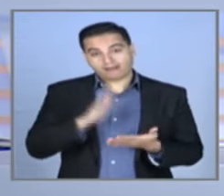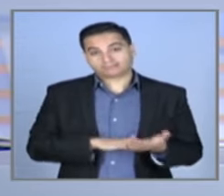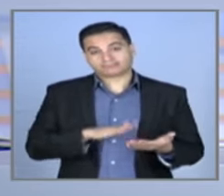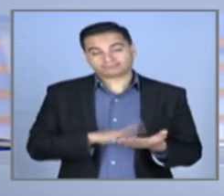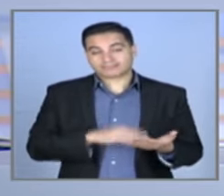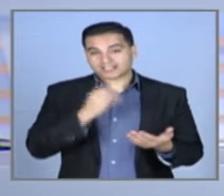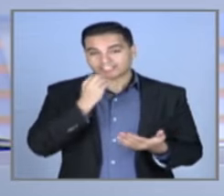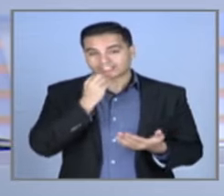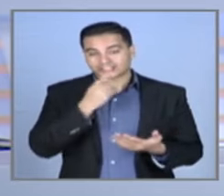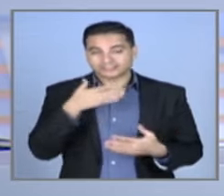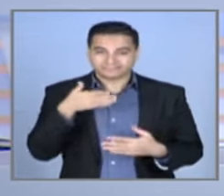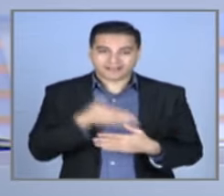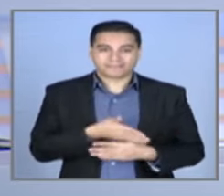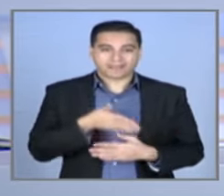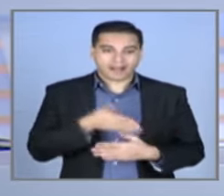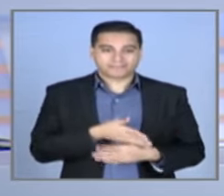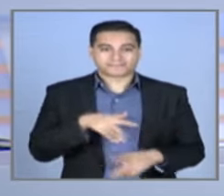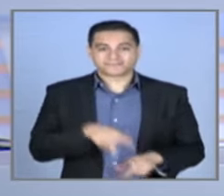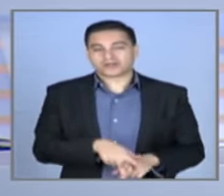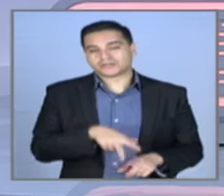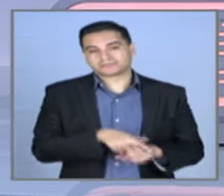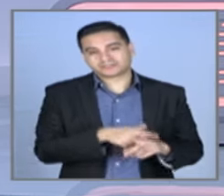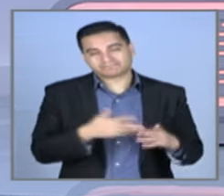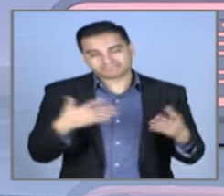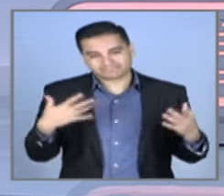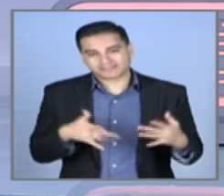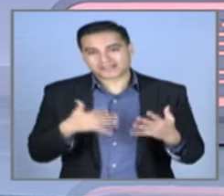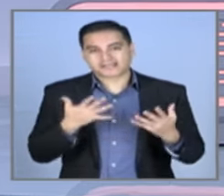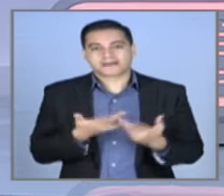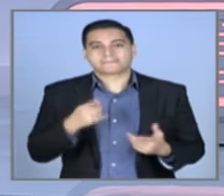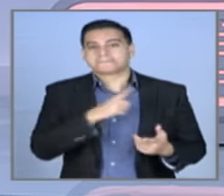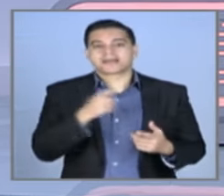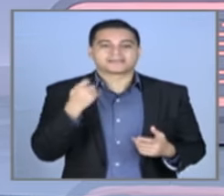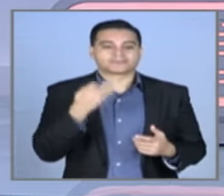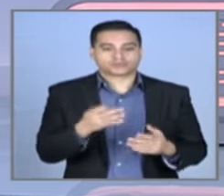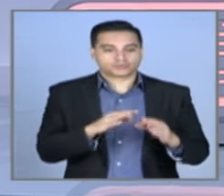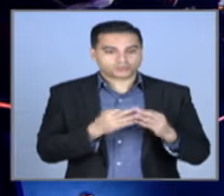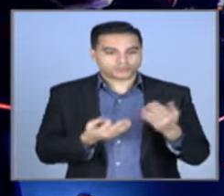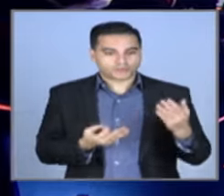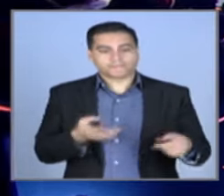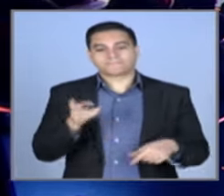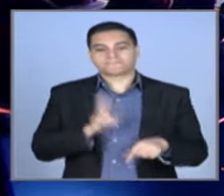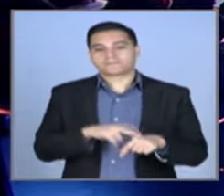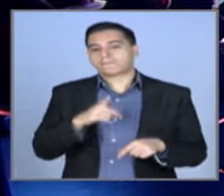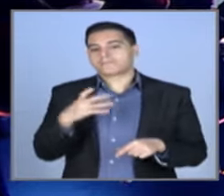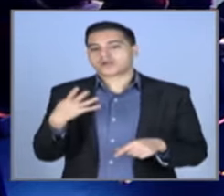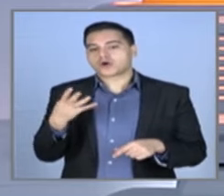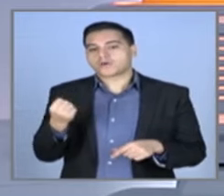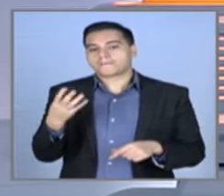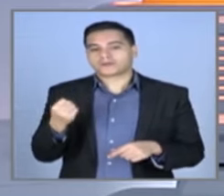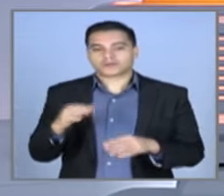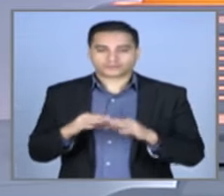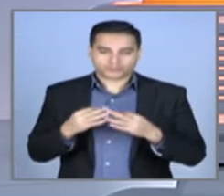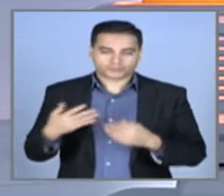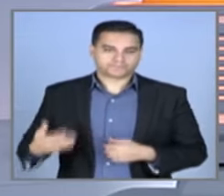الكيان الصهيوني. النتيجة اتغيرت. 135 عائلة خميس، 140